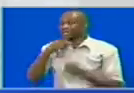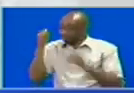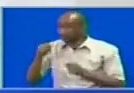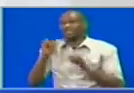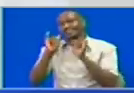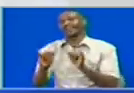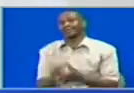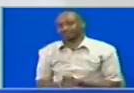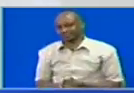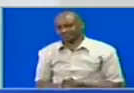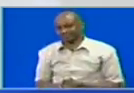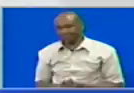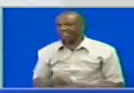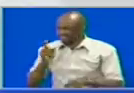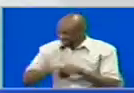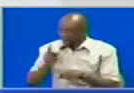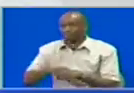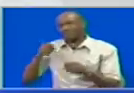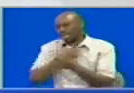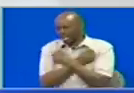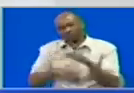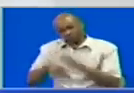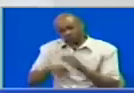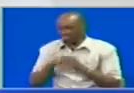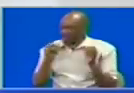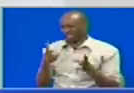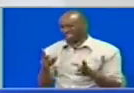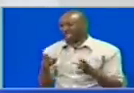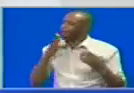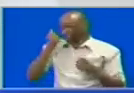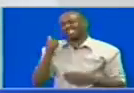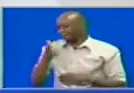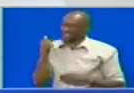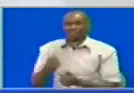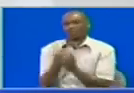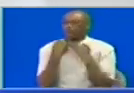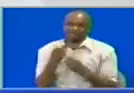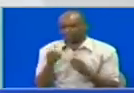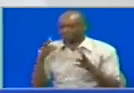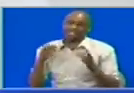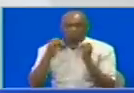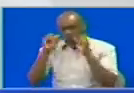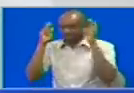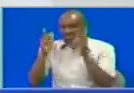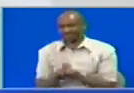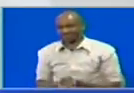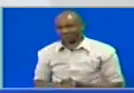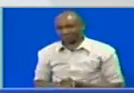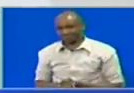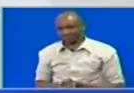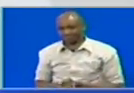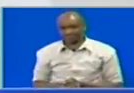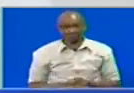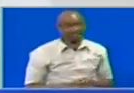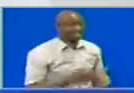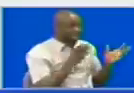kae nje. Na kaile ile kupenda mpira na kaa kidogo nasema okay acha niingie golini. Hivyo nilikuja goalkeeper.